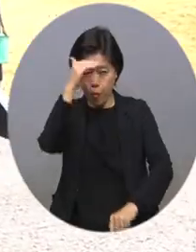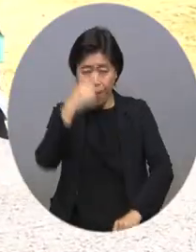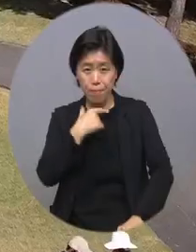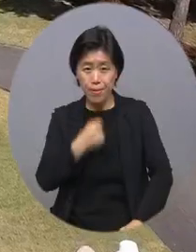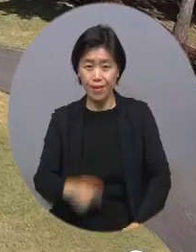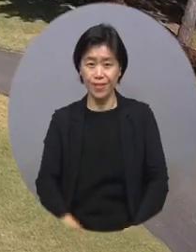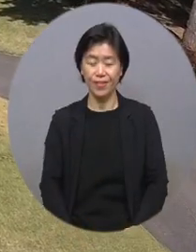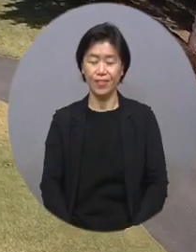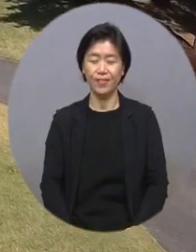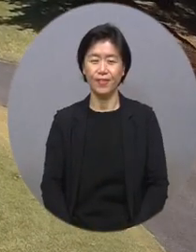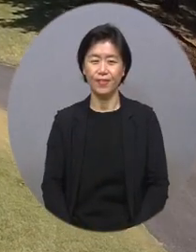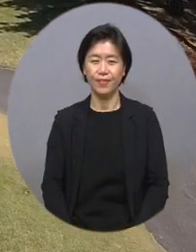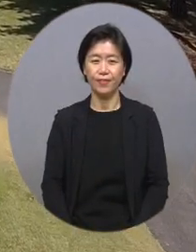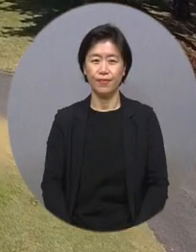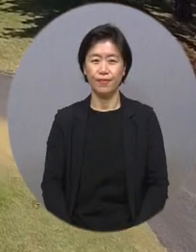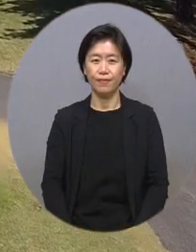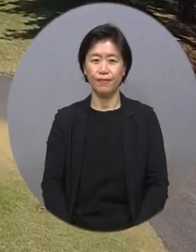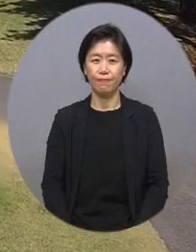이야.